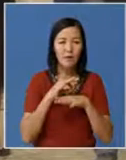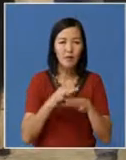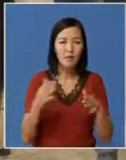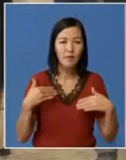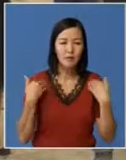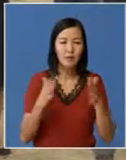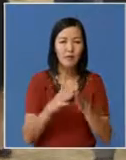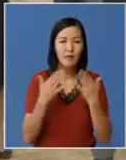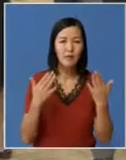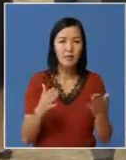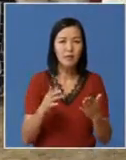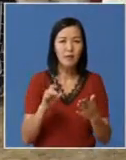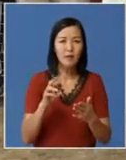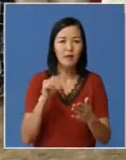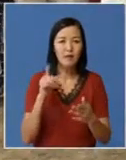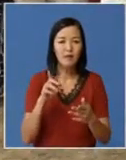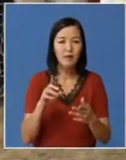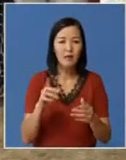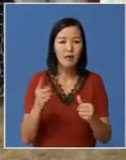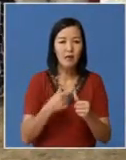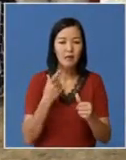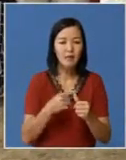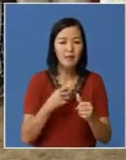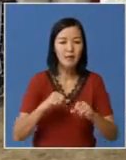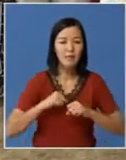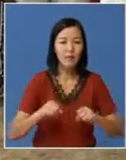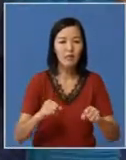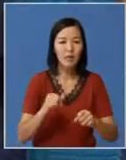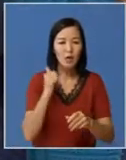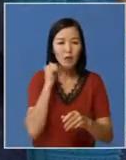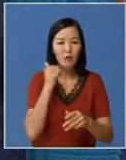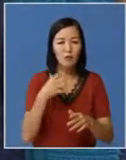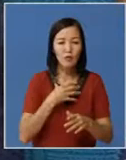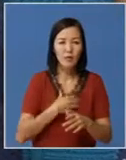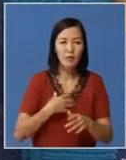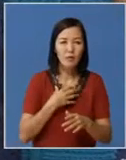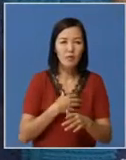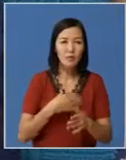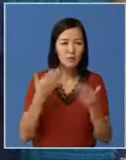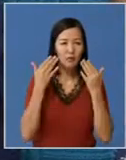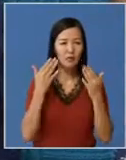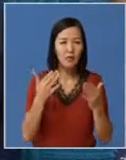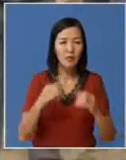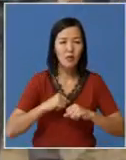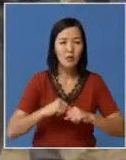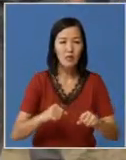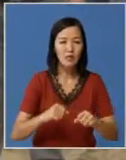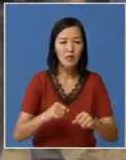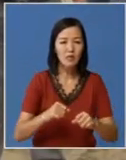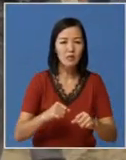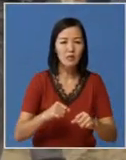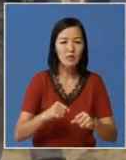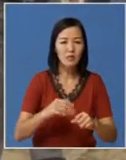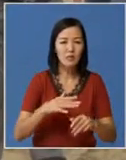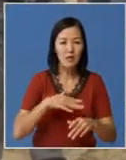презентация книги о нем. «Банда Атанган Батыр». Наша бабушка всегда переживала, что потомки так и не узнают героический поступок отца.